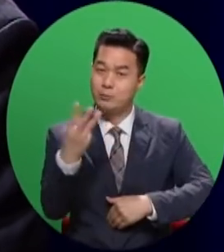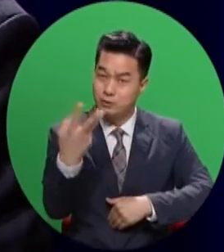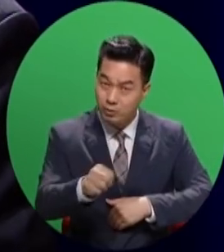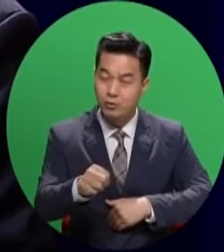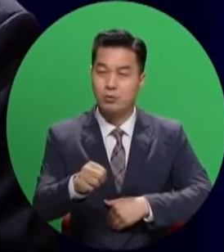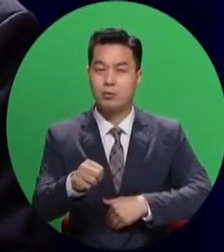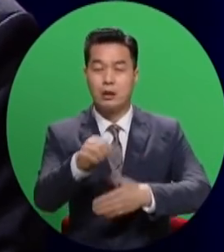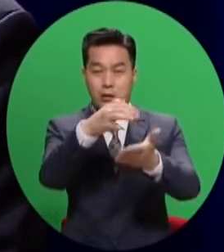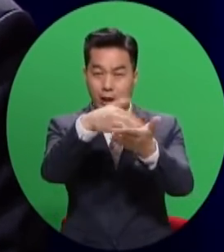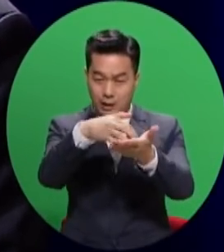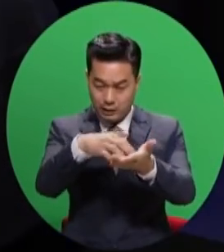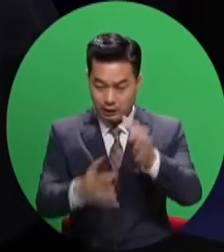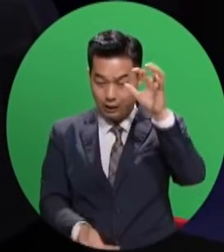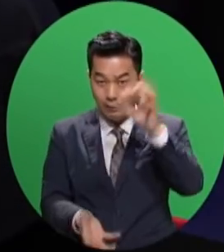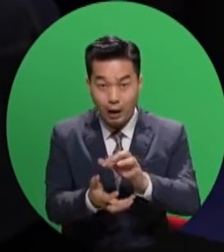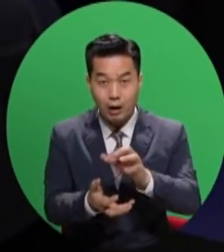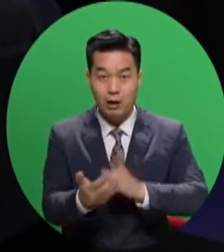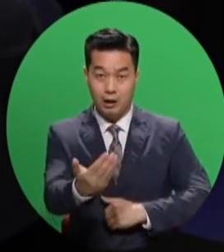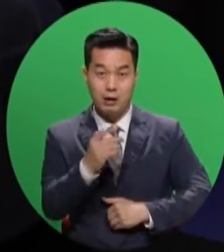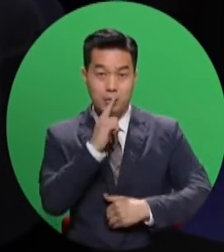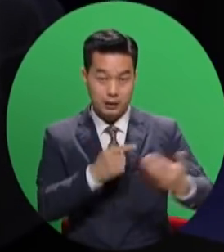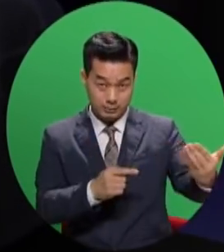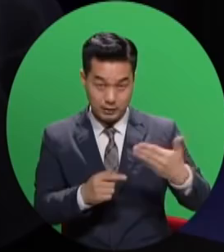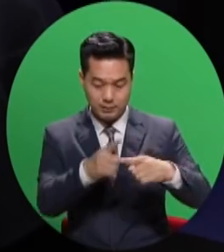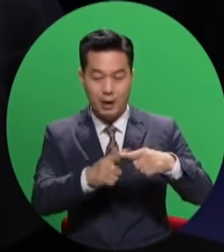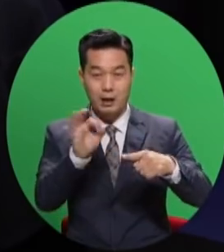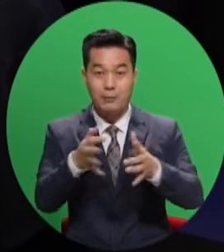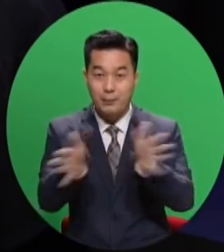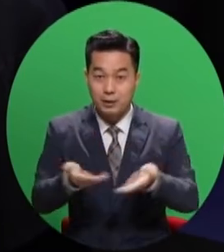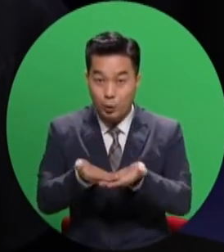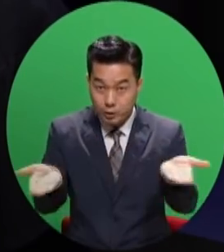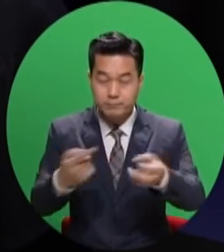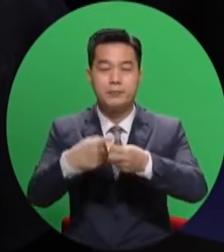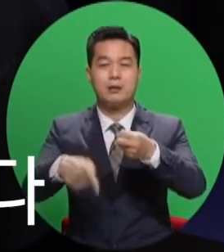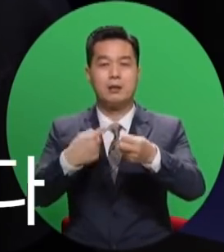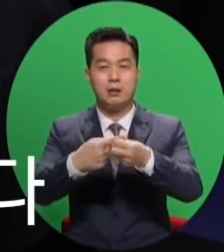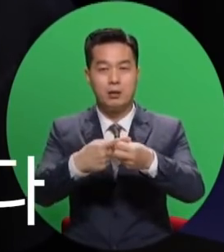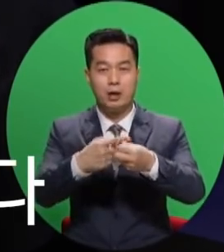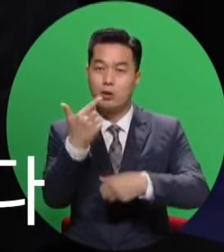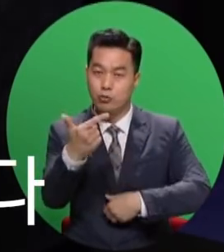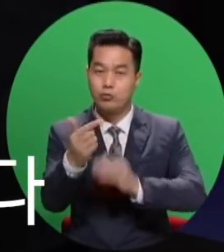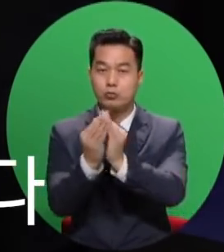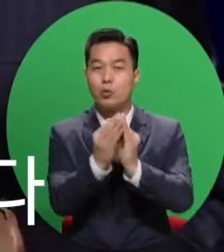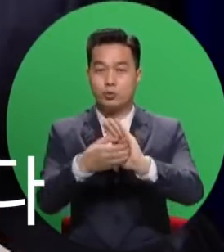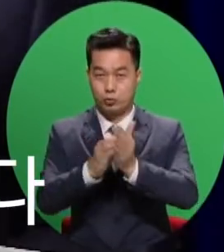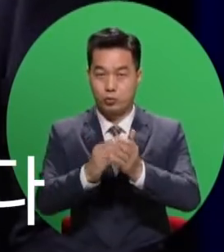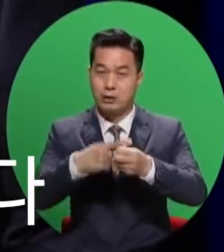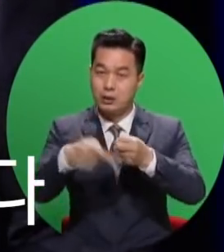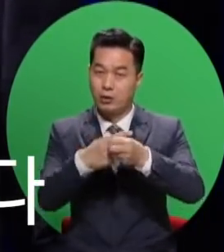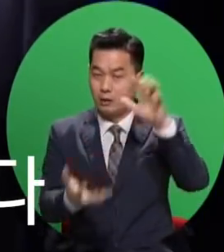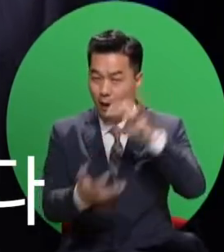이네요 이렇게 계산을 해석해 보니까 아까 말씀하신 그 반값 아파트 공급도 일 년에 이렇게 들어가고 6조 가 들어가서 연 난